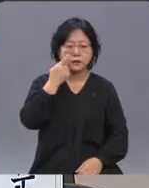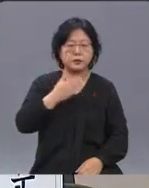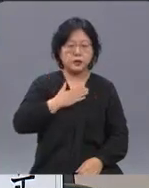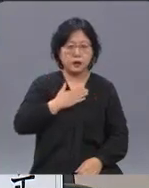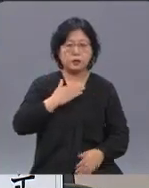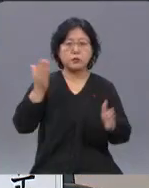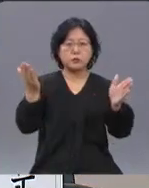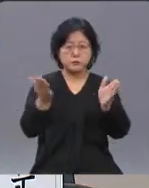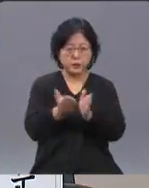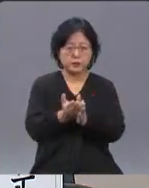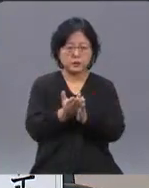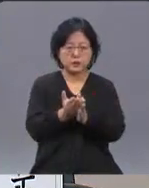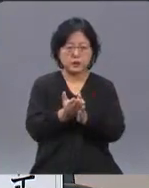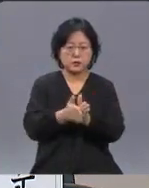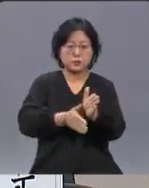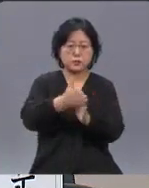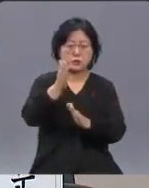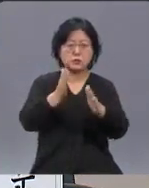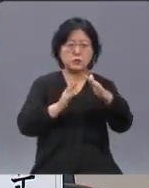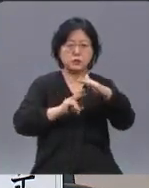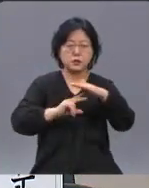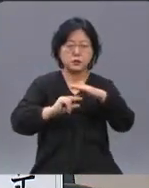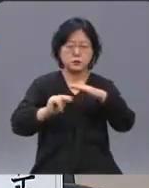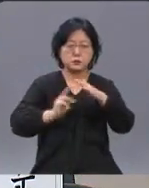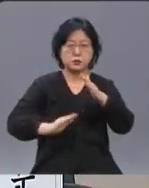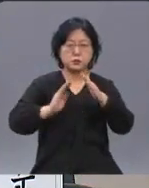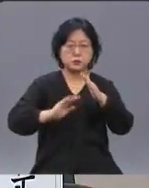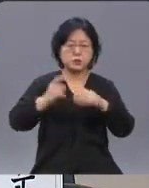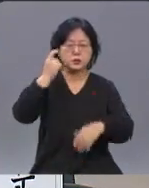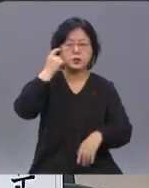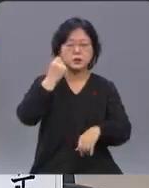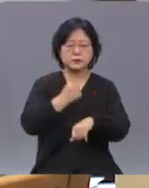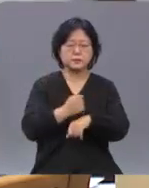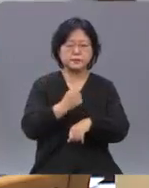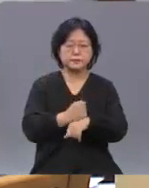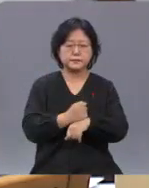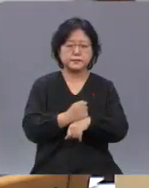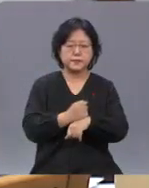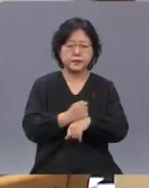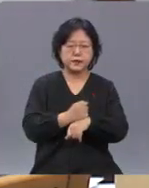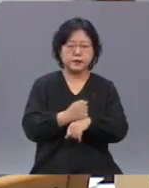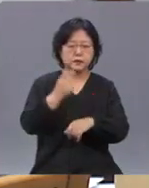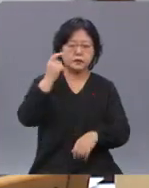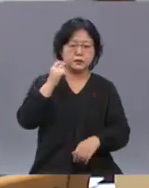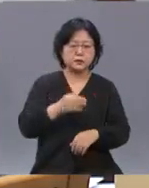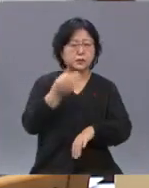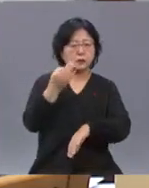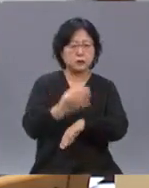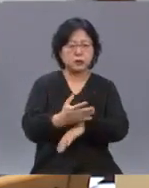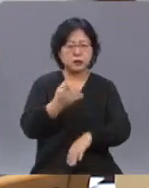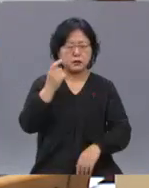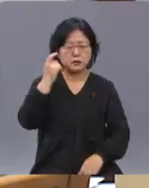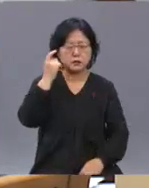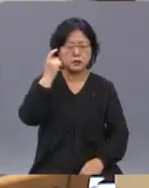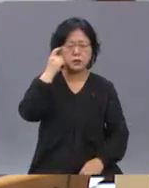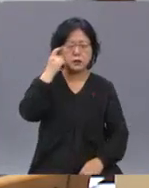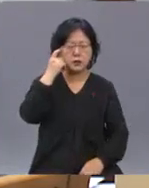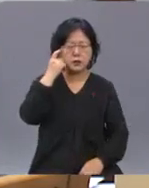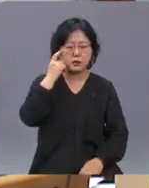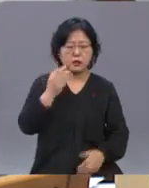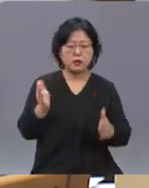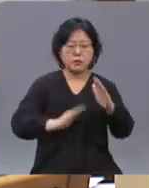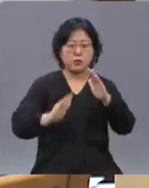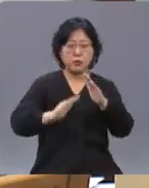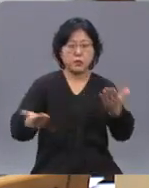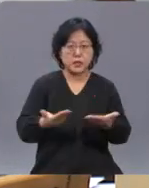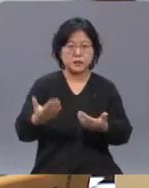저하고 좀 부합한 것이 광주 도시철도공사라고 그렇게 생각을 했습니다 단순하게 내가 이걸 그냥